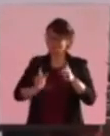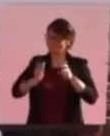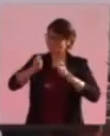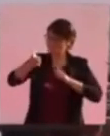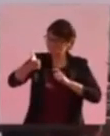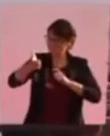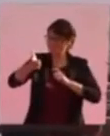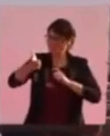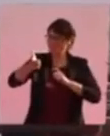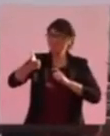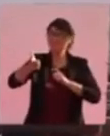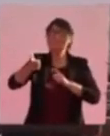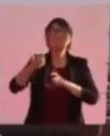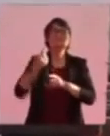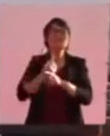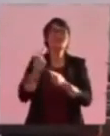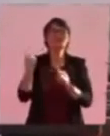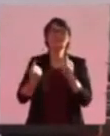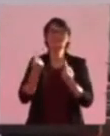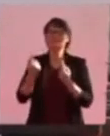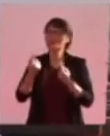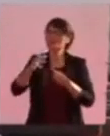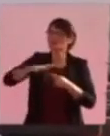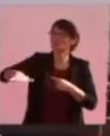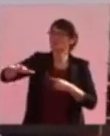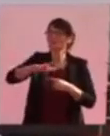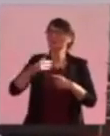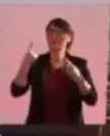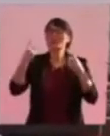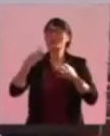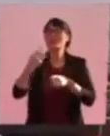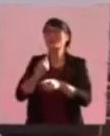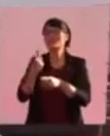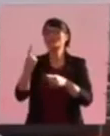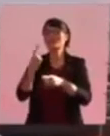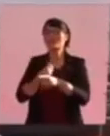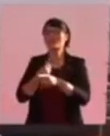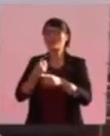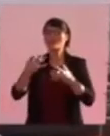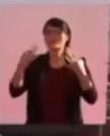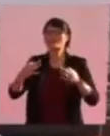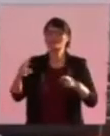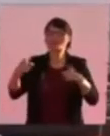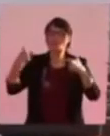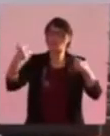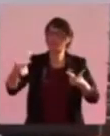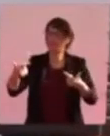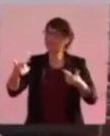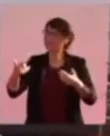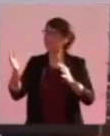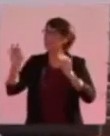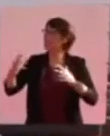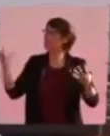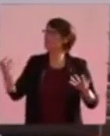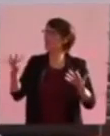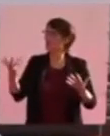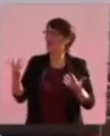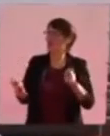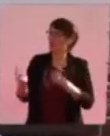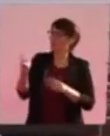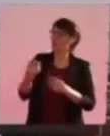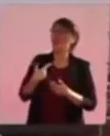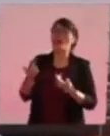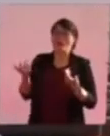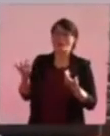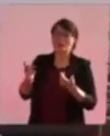per mettere in sicurezza i territori e le aree urbane da eventi esterni in collaborazione con le istituzioni competenti